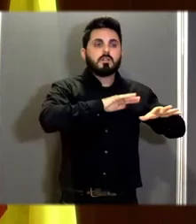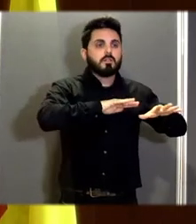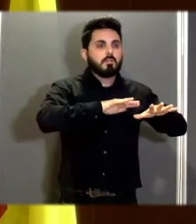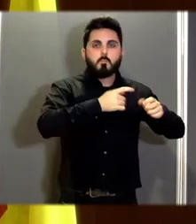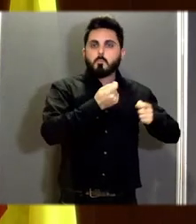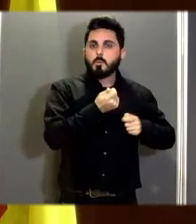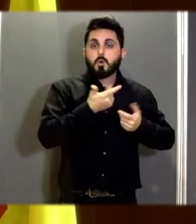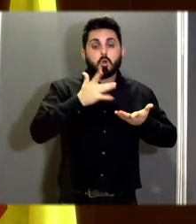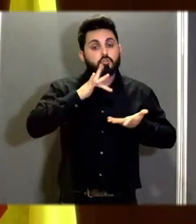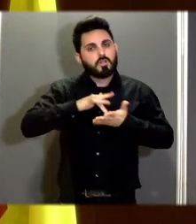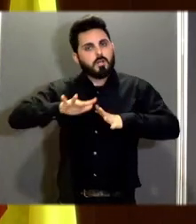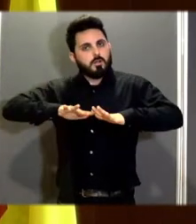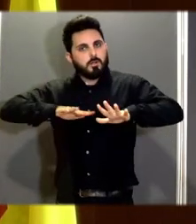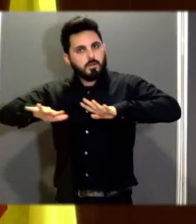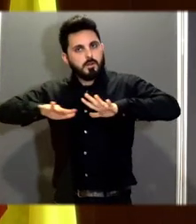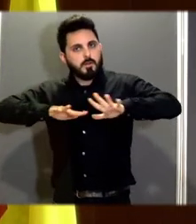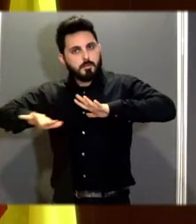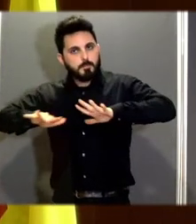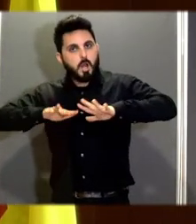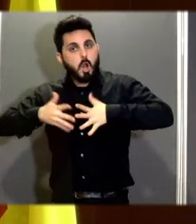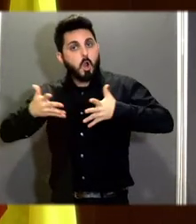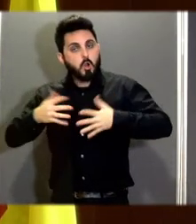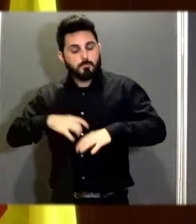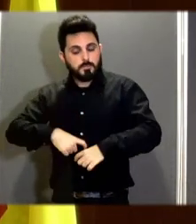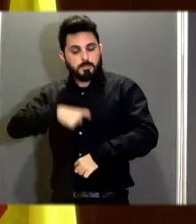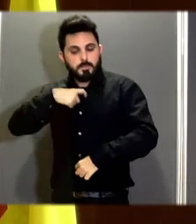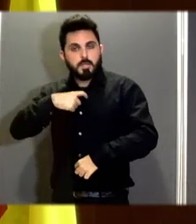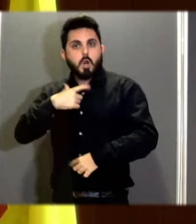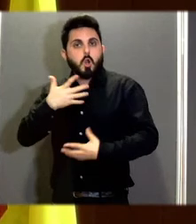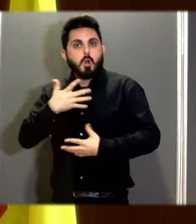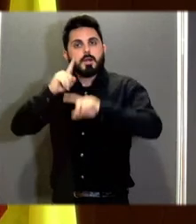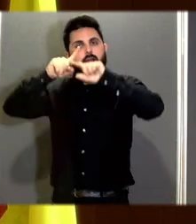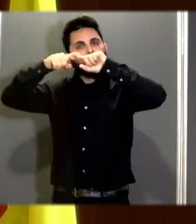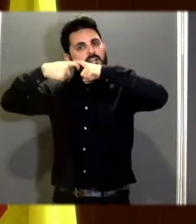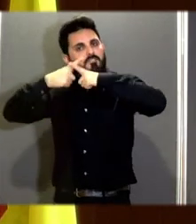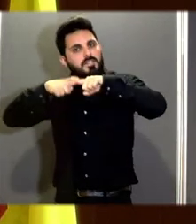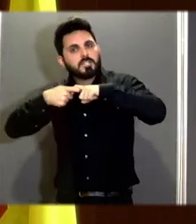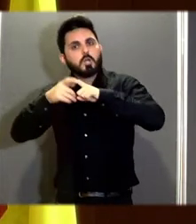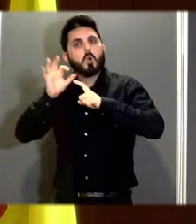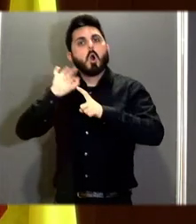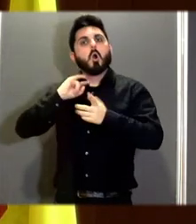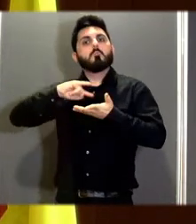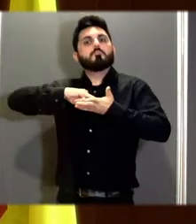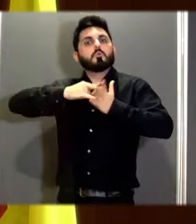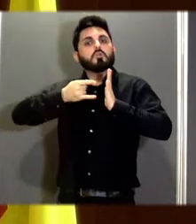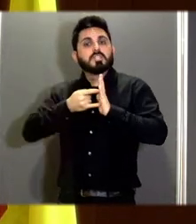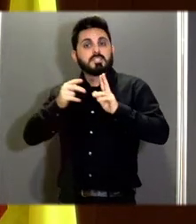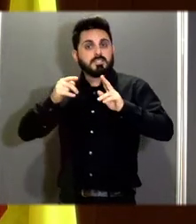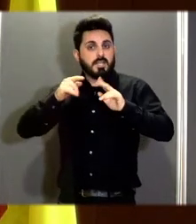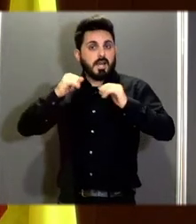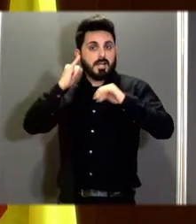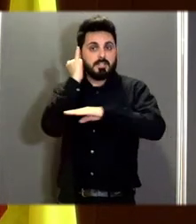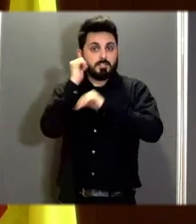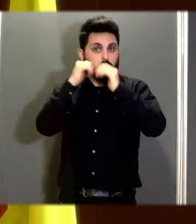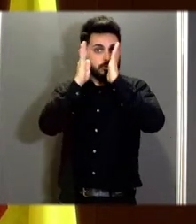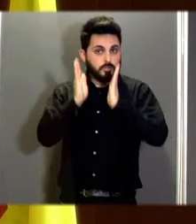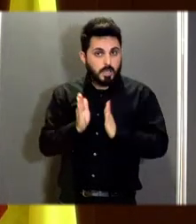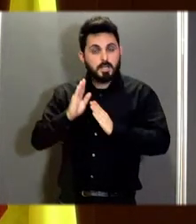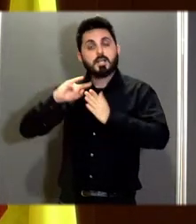iniciatives doncs, des del món civil, com dèiem, des de la reflexió, des del projecte internacional i des del projecte